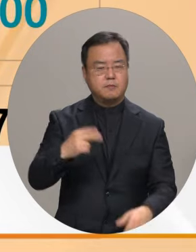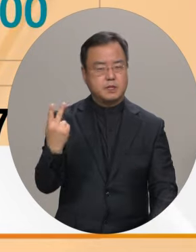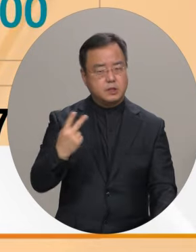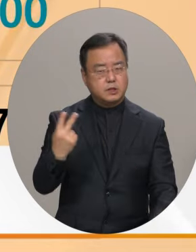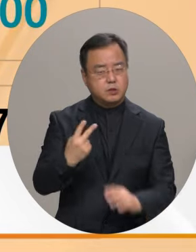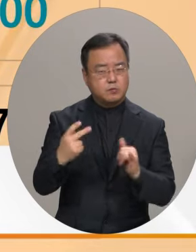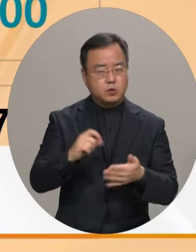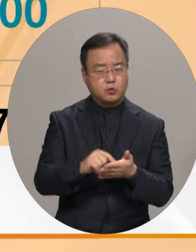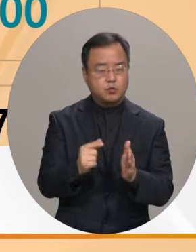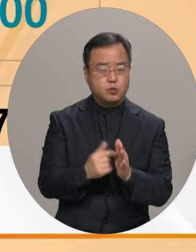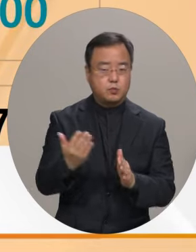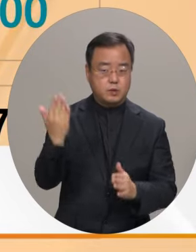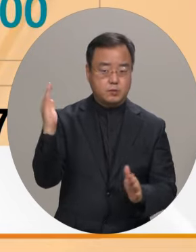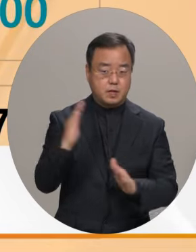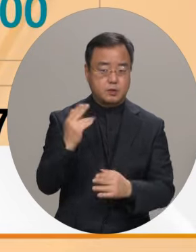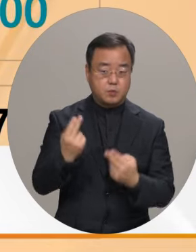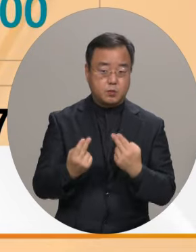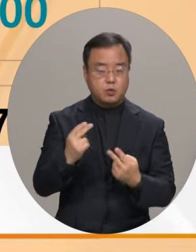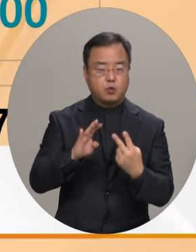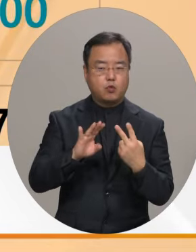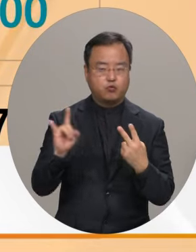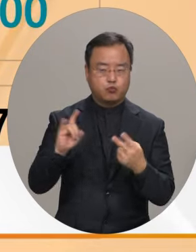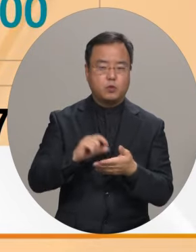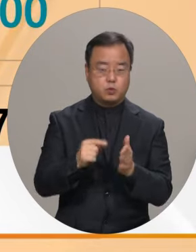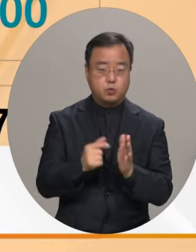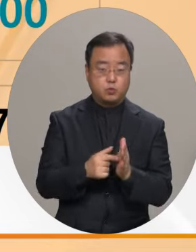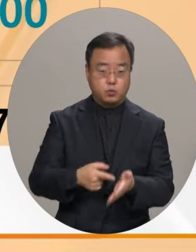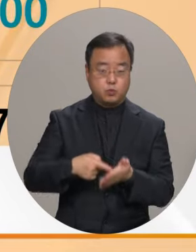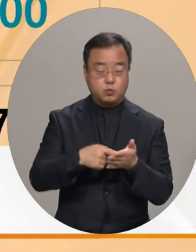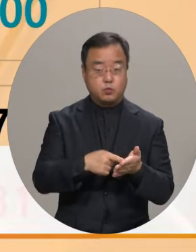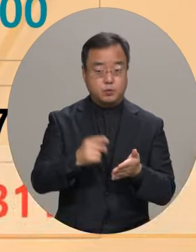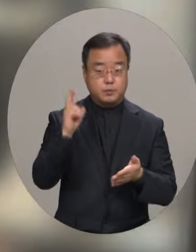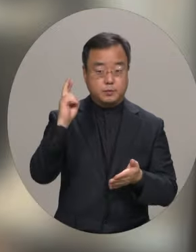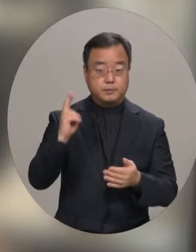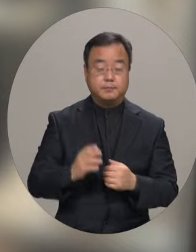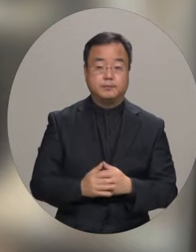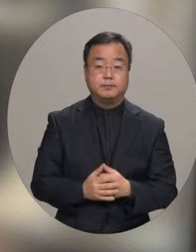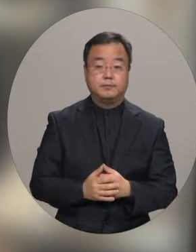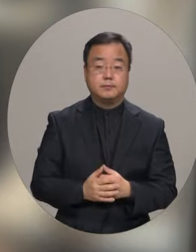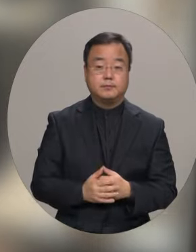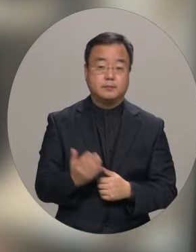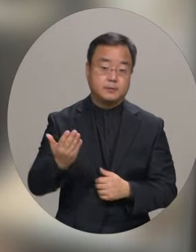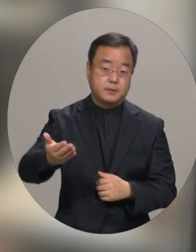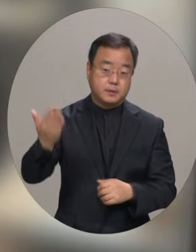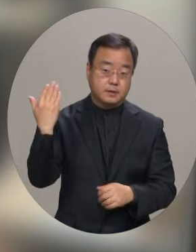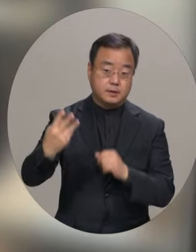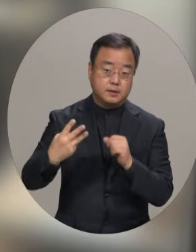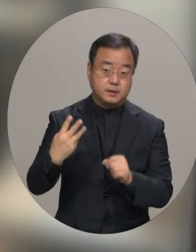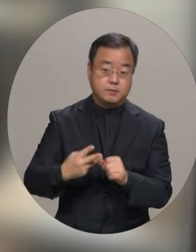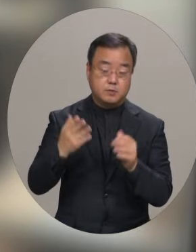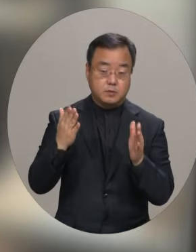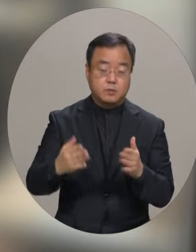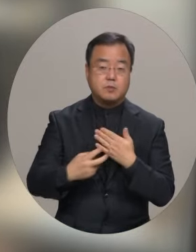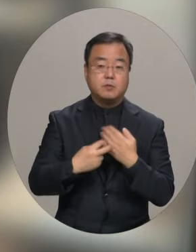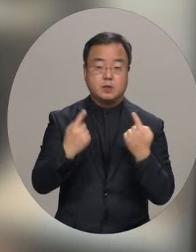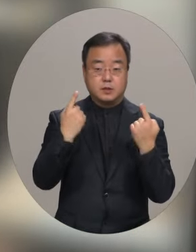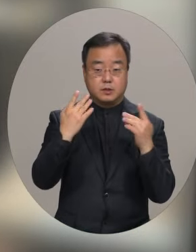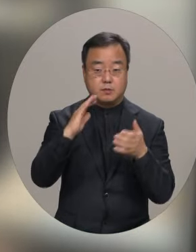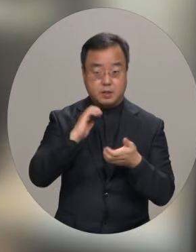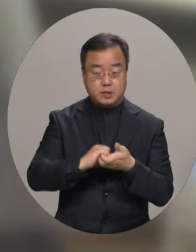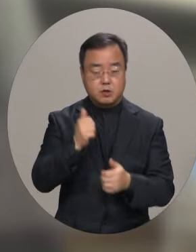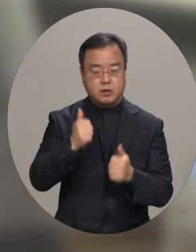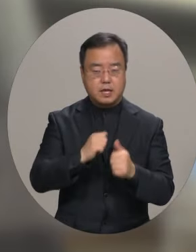학생들의 두배 정도의 인원이 지원을 하게 되지 않을까 3년 간의 의대 정시 합격자를 보면